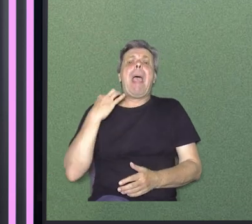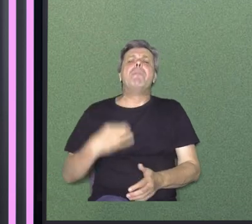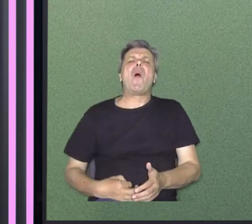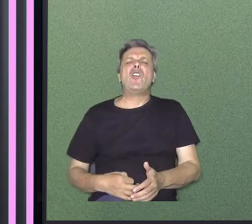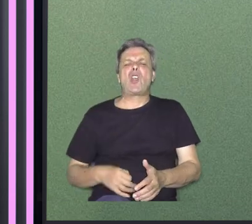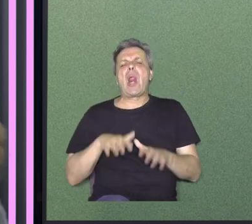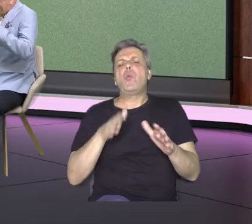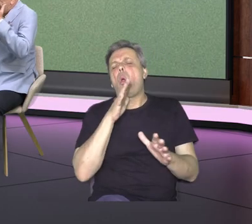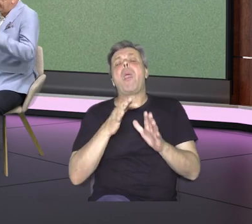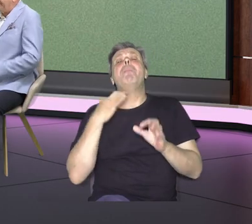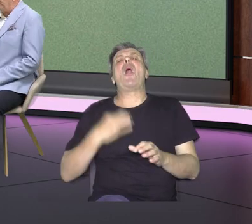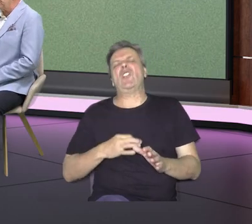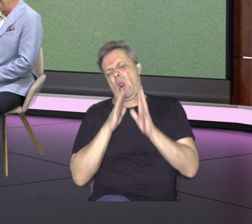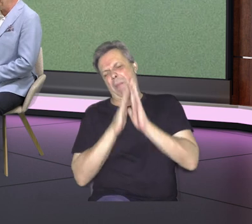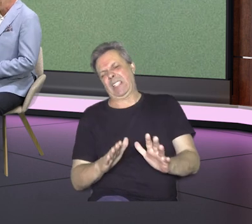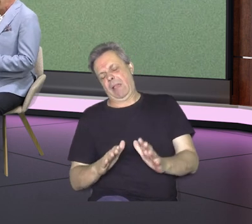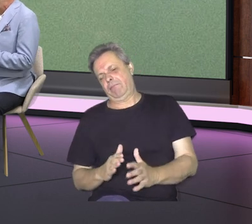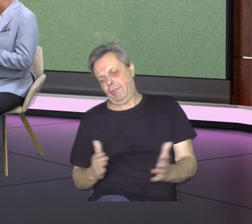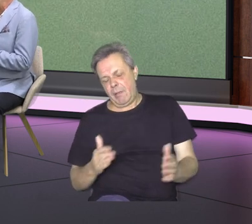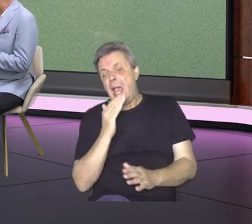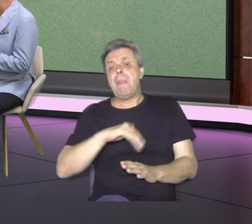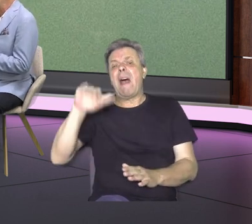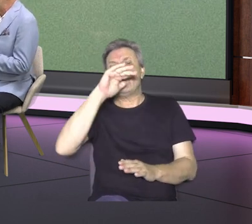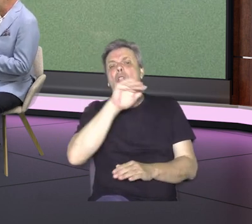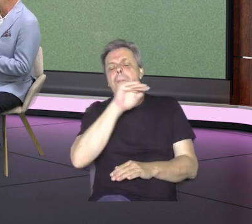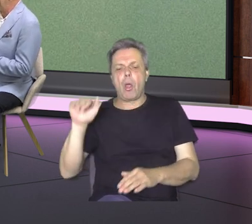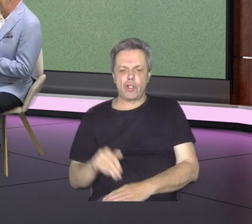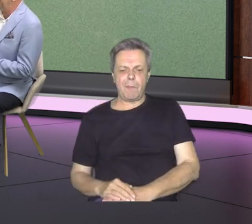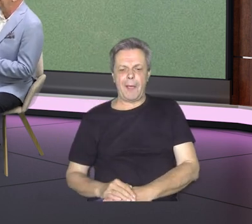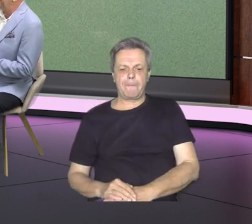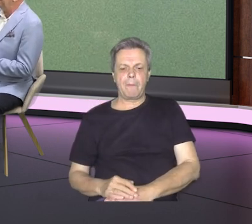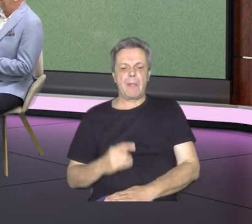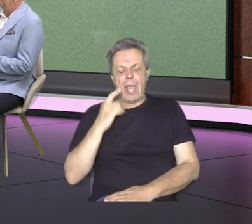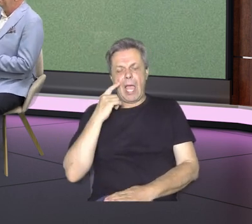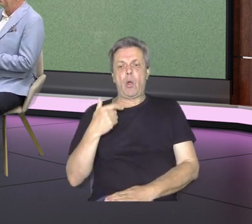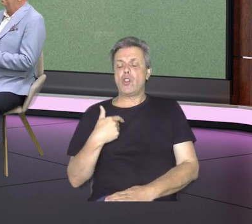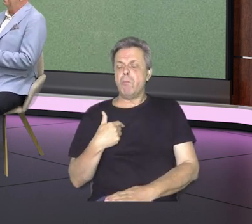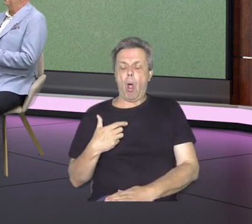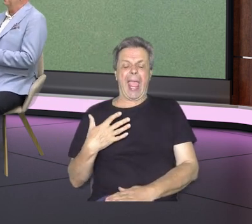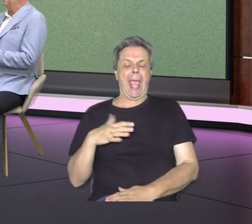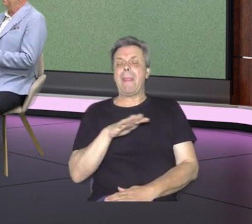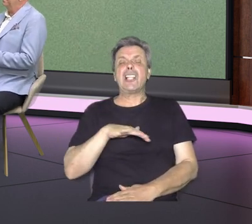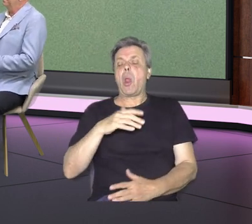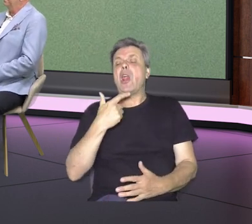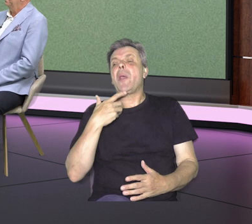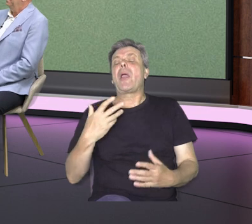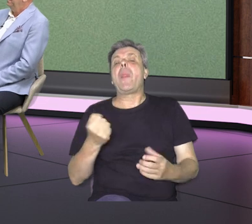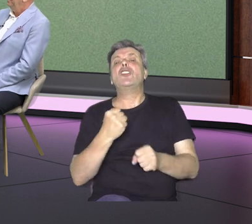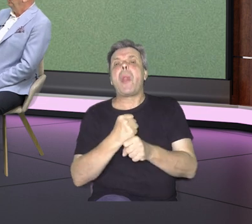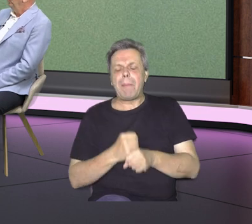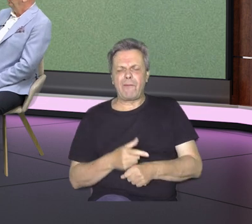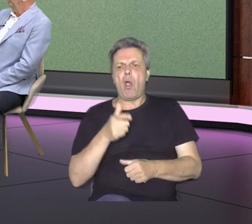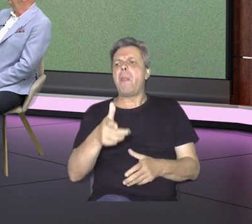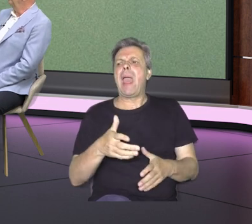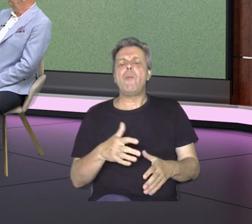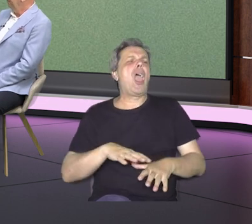Nažalost, na visokim položajima. Njemu su, ako mu je iz ove nacionalnosti neko nešto učinio,